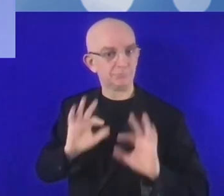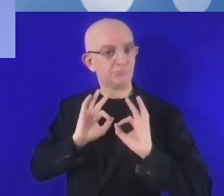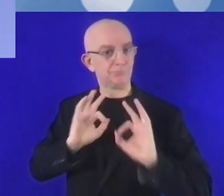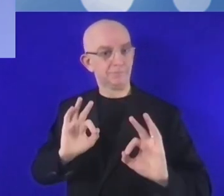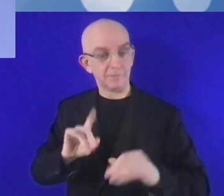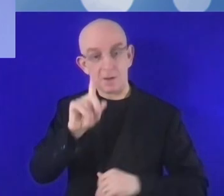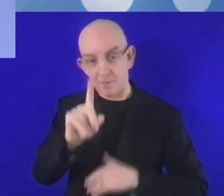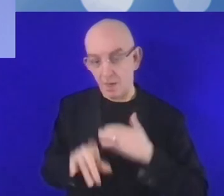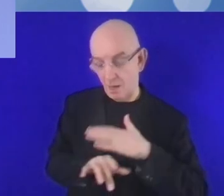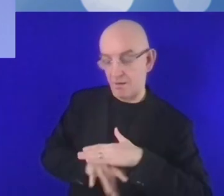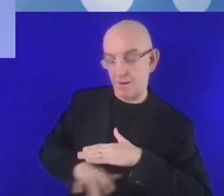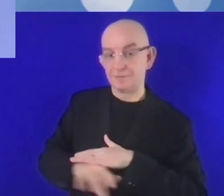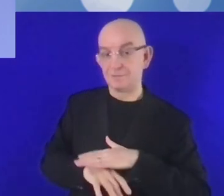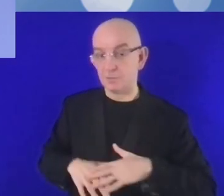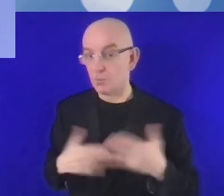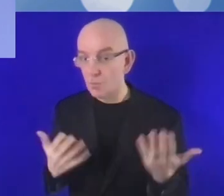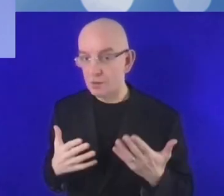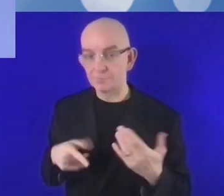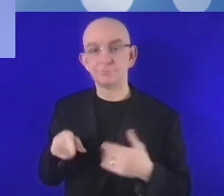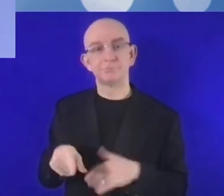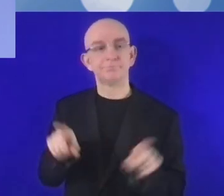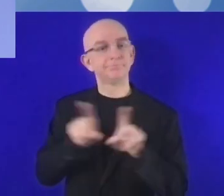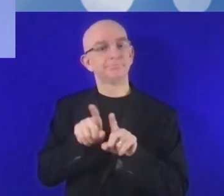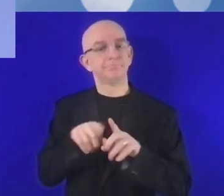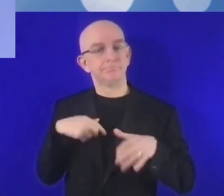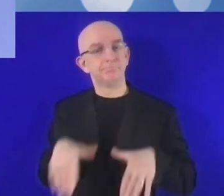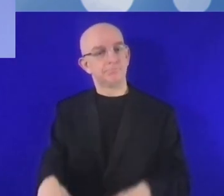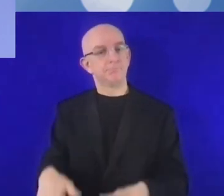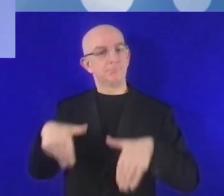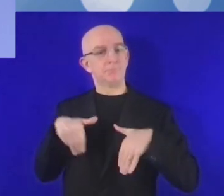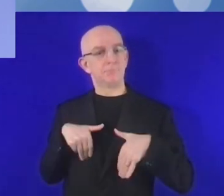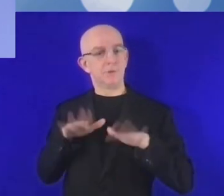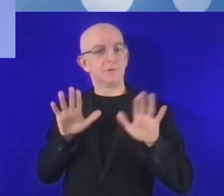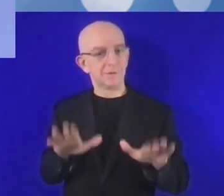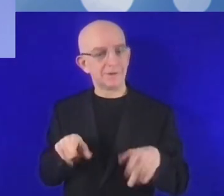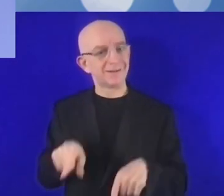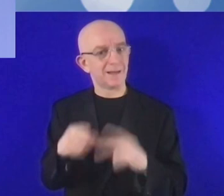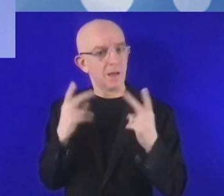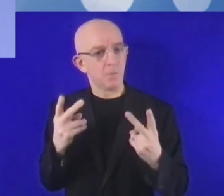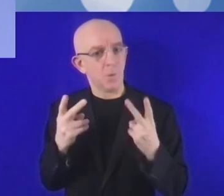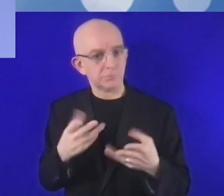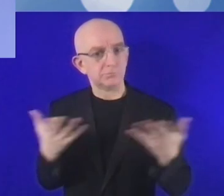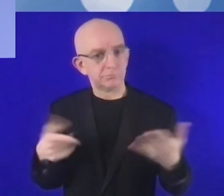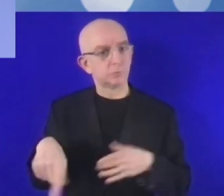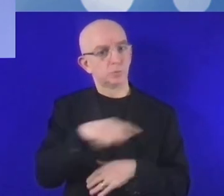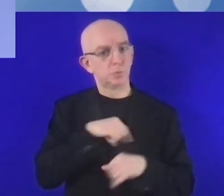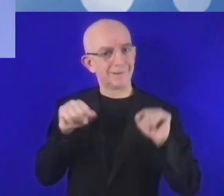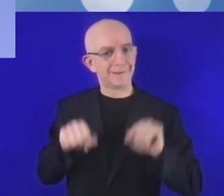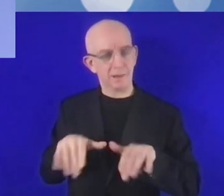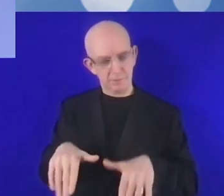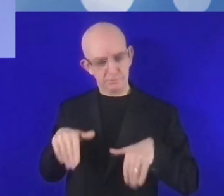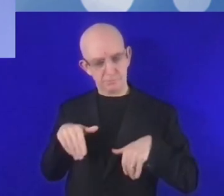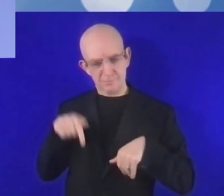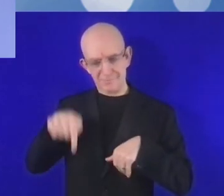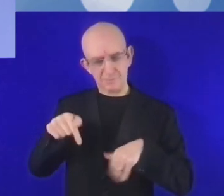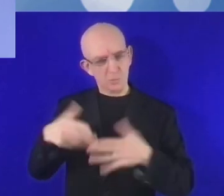это субъективный момент, но есть и более объективный момент. Тот момент, который может быть научно измерен,